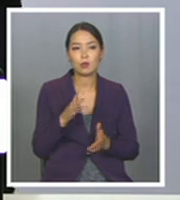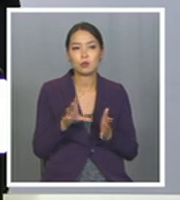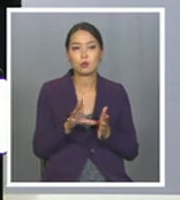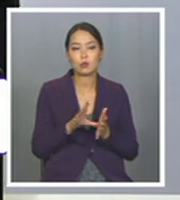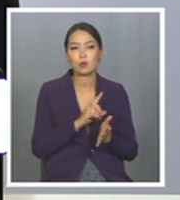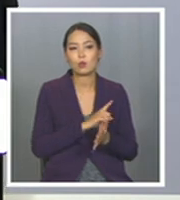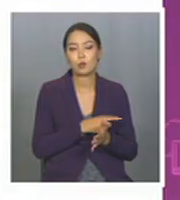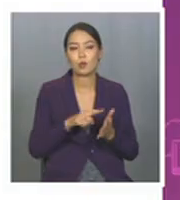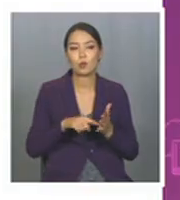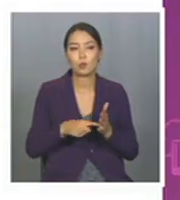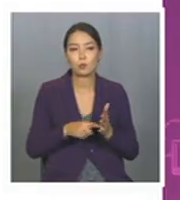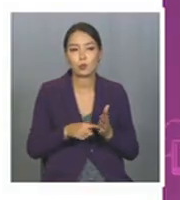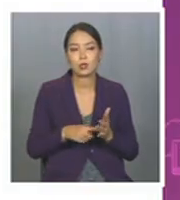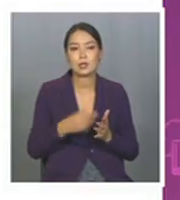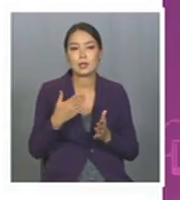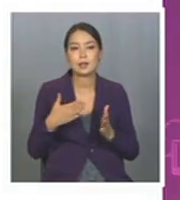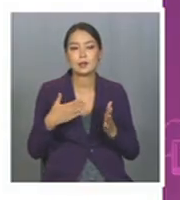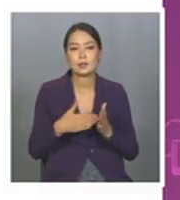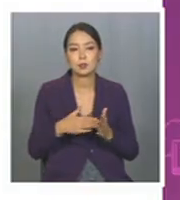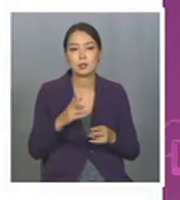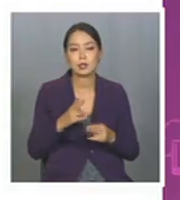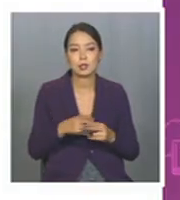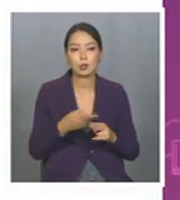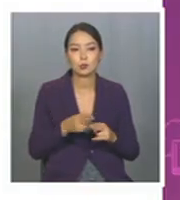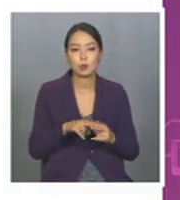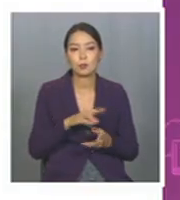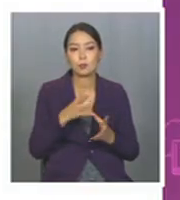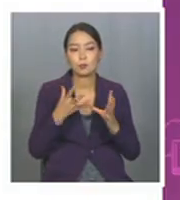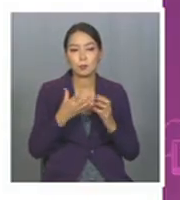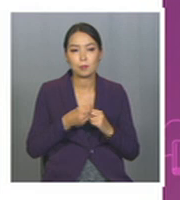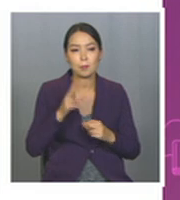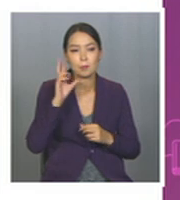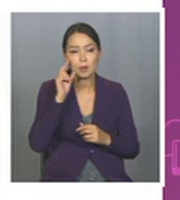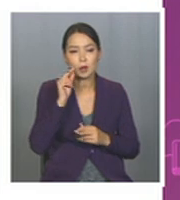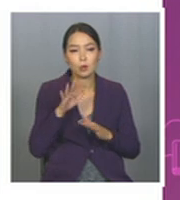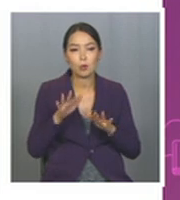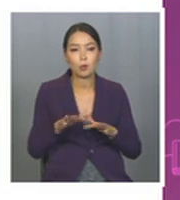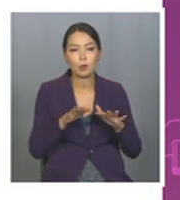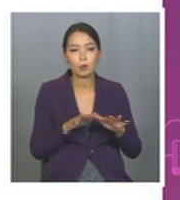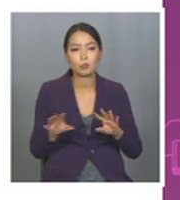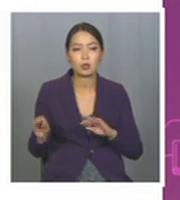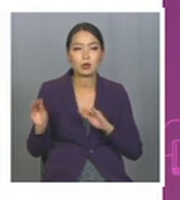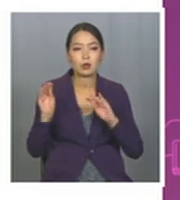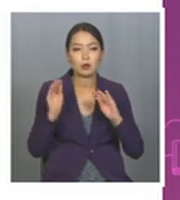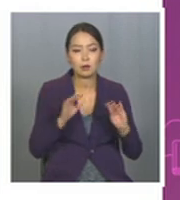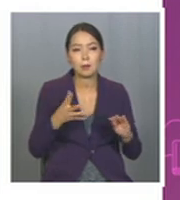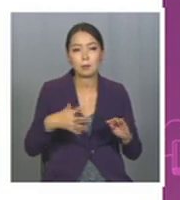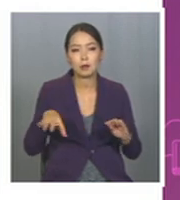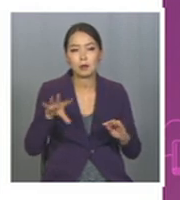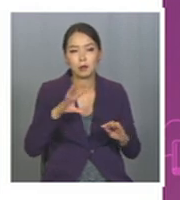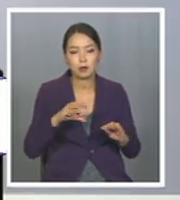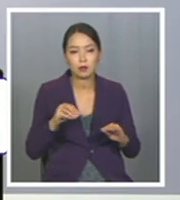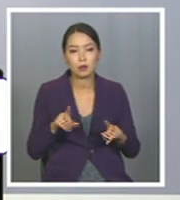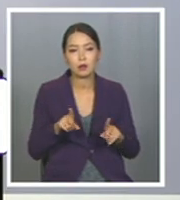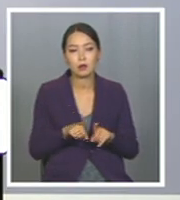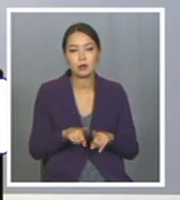көбейтеміз сиымдылық кедергіге. Енді осы мәндерді орнына қояйық. Яғни мына жерде барлығында И,